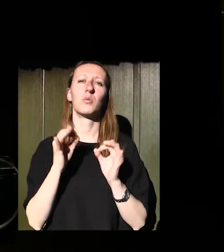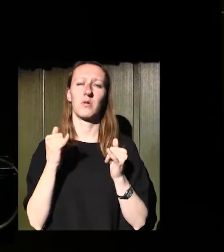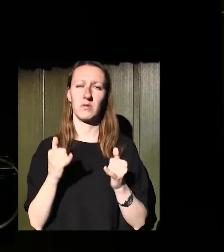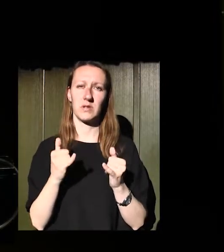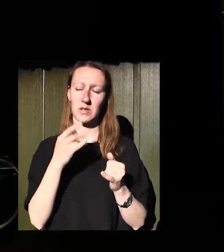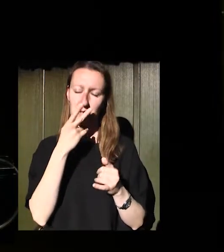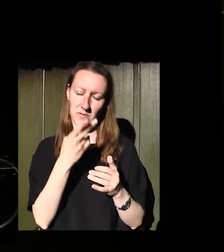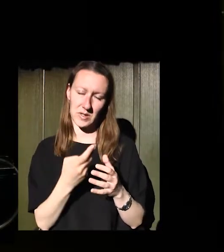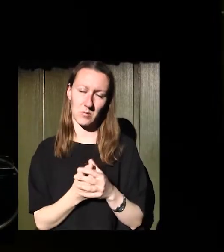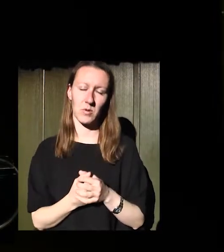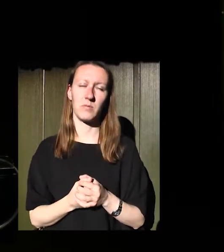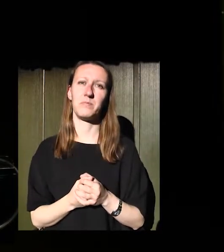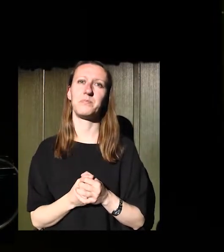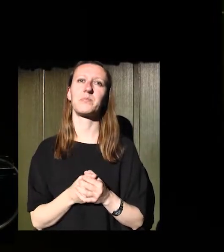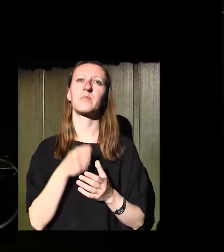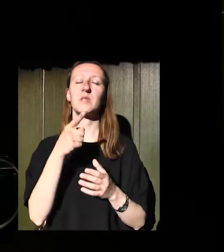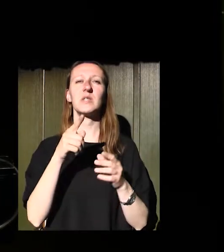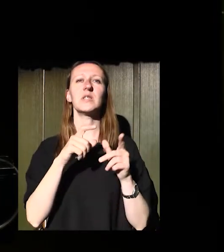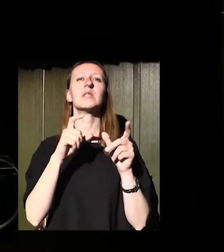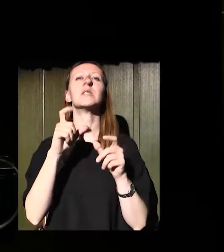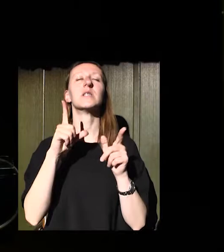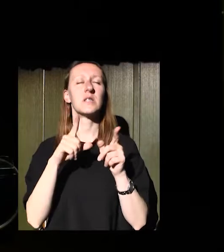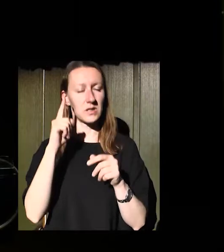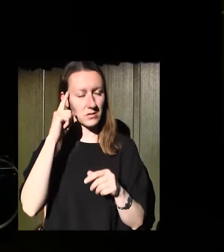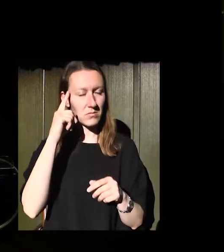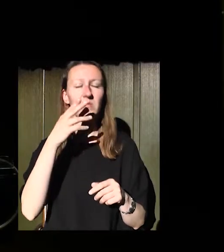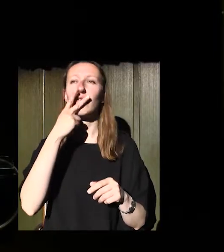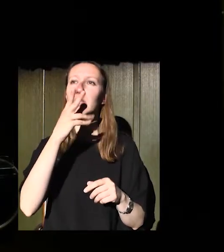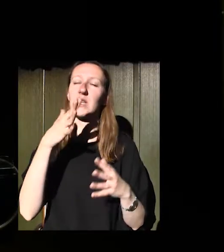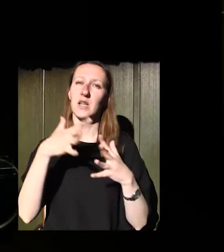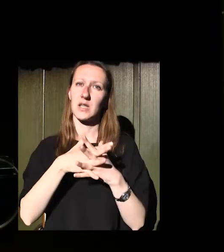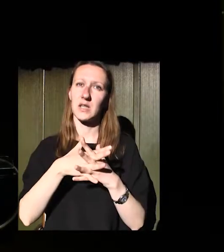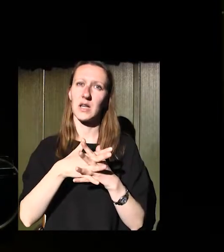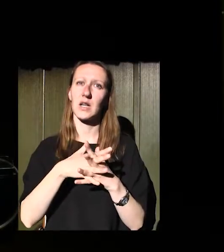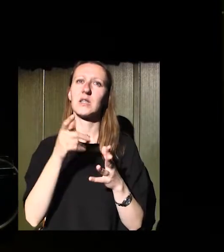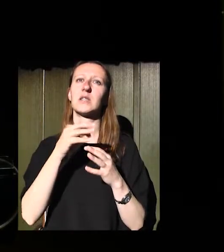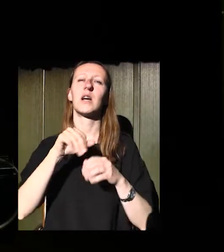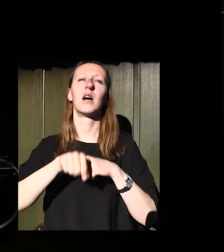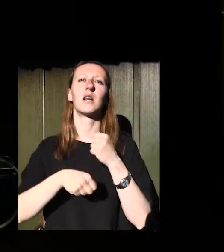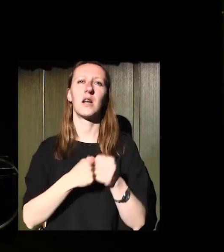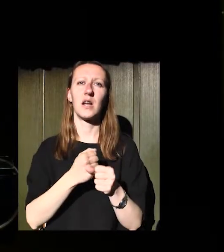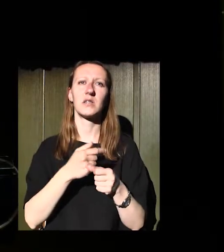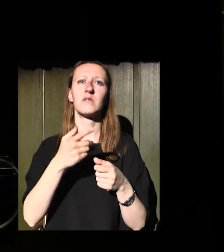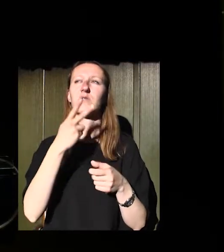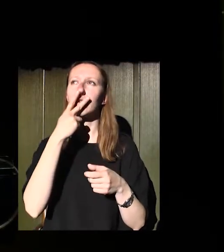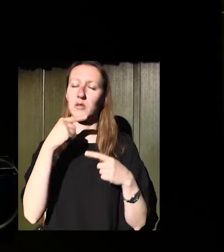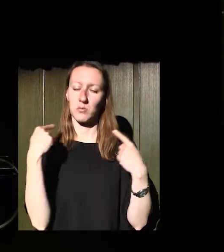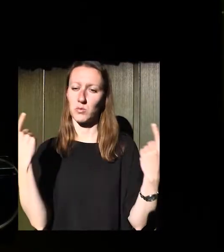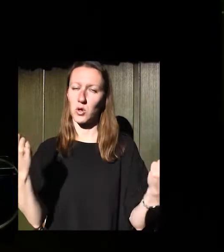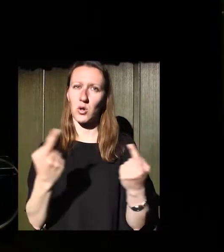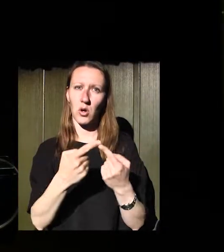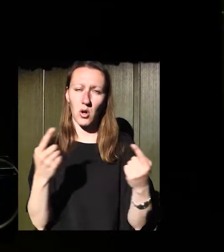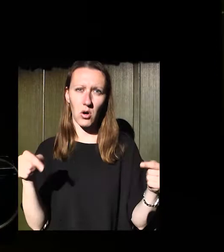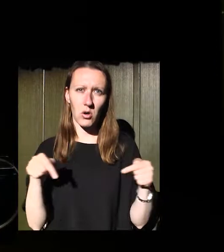se upravo sada nalazimo. A taj cilj podrazumijeva viziju grada sa razvijenom estetikom